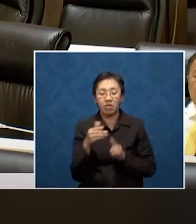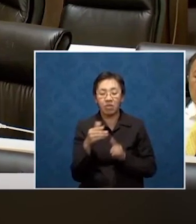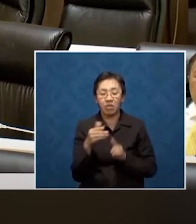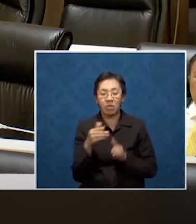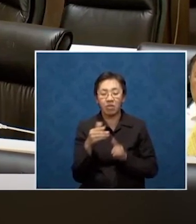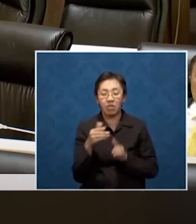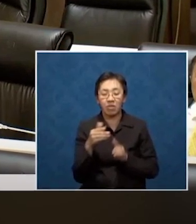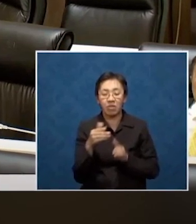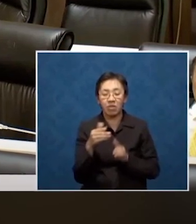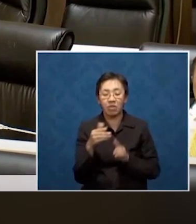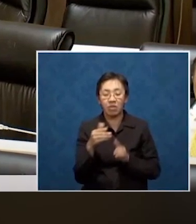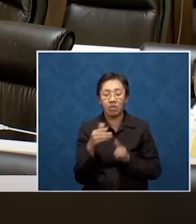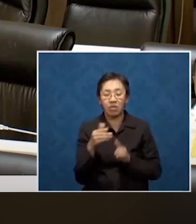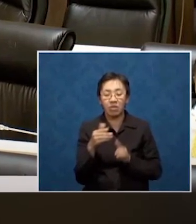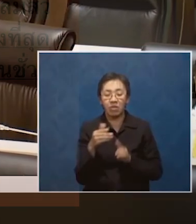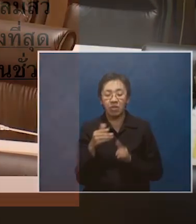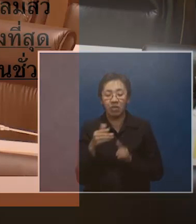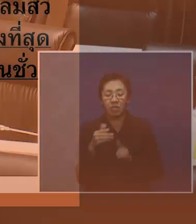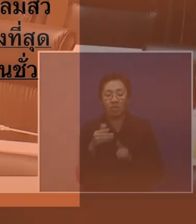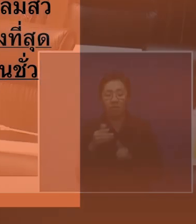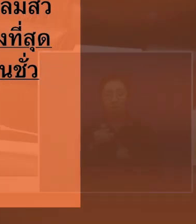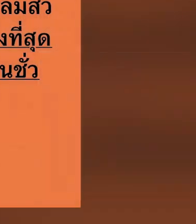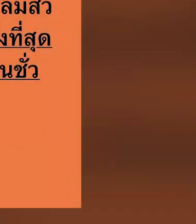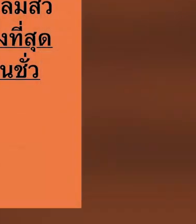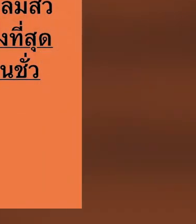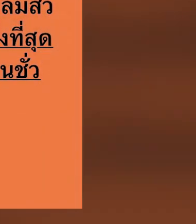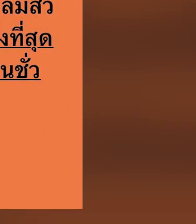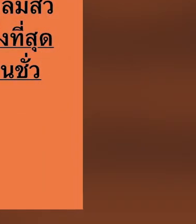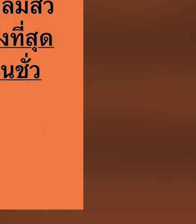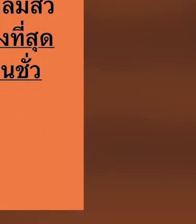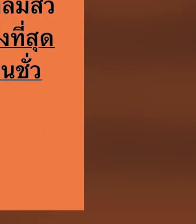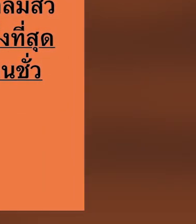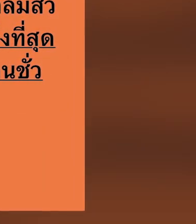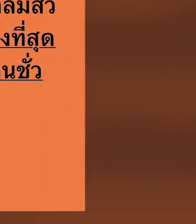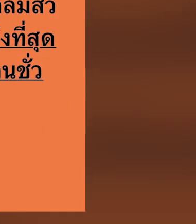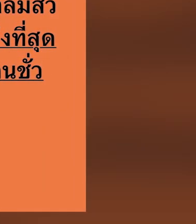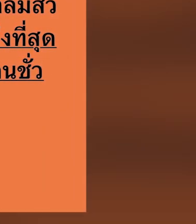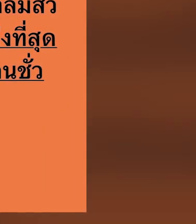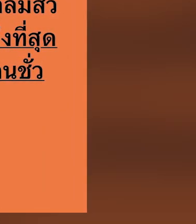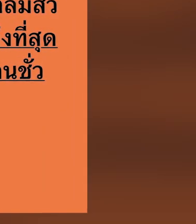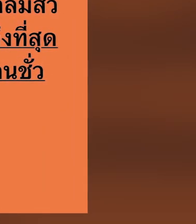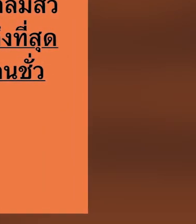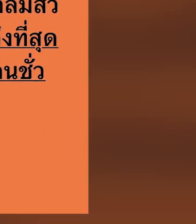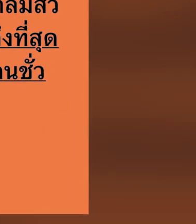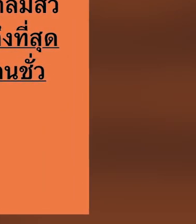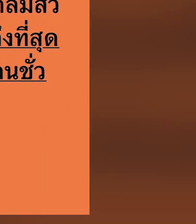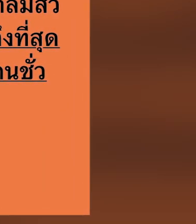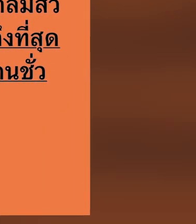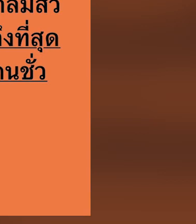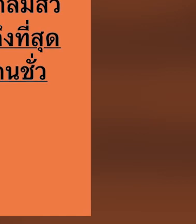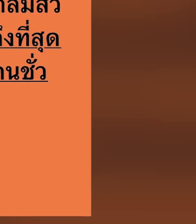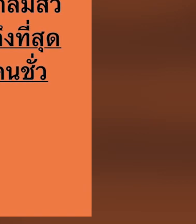อบ185เสียงและงดออกเสียง197เสียงทำให้นายพิธาได้เสียงโหวตไม่ถึ